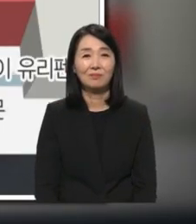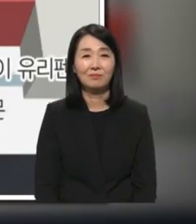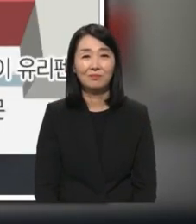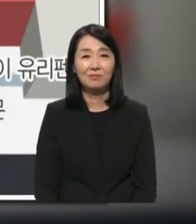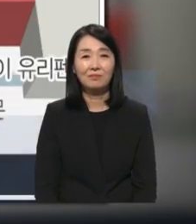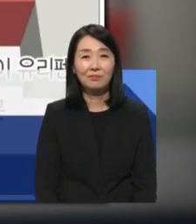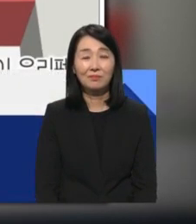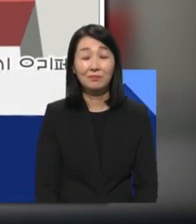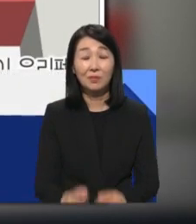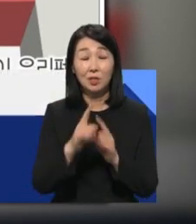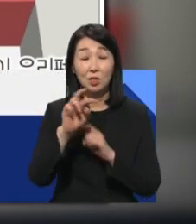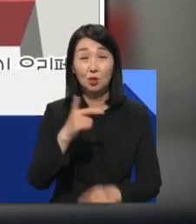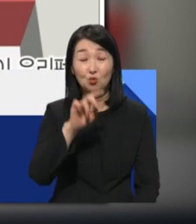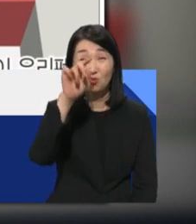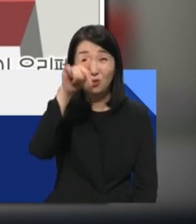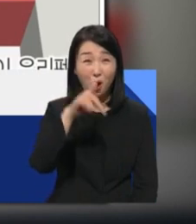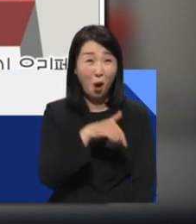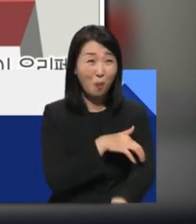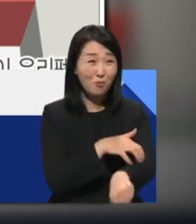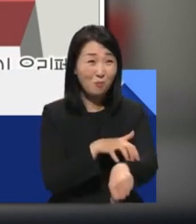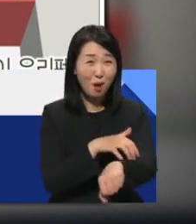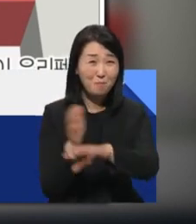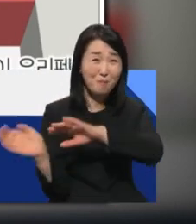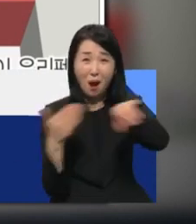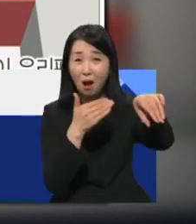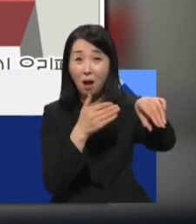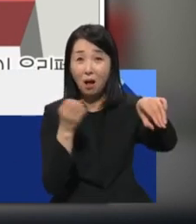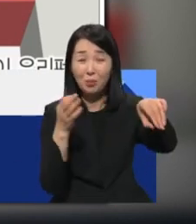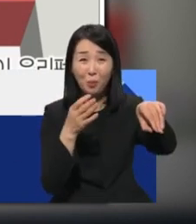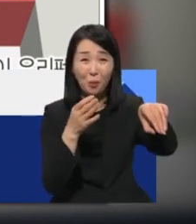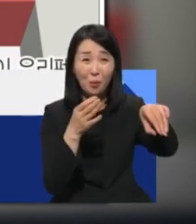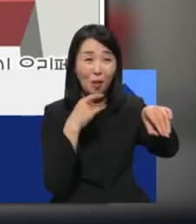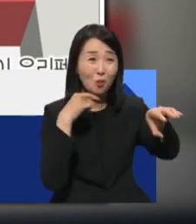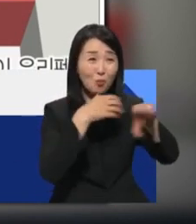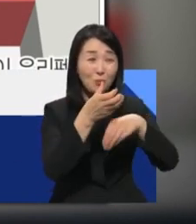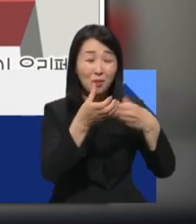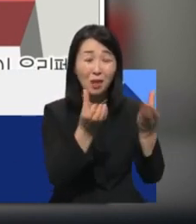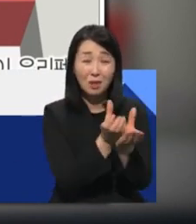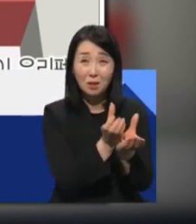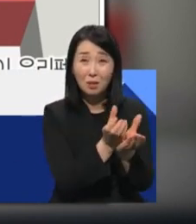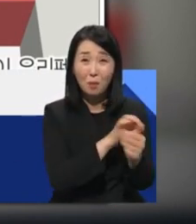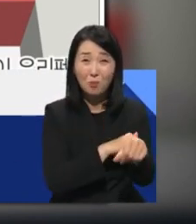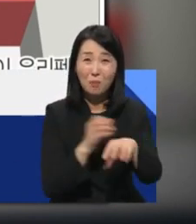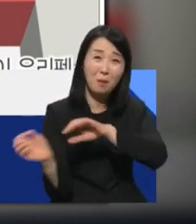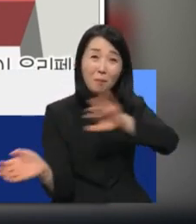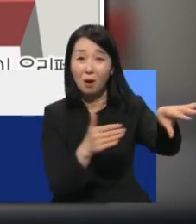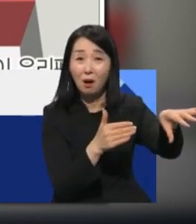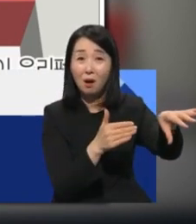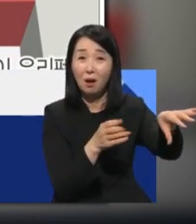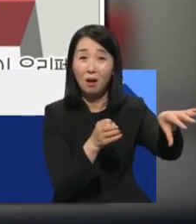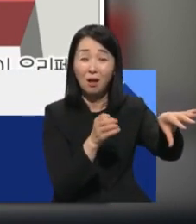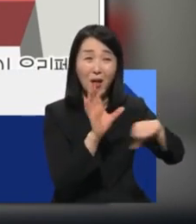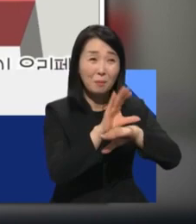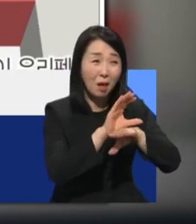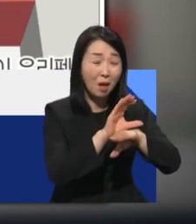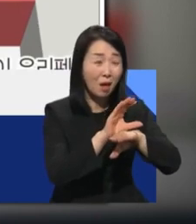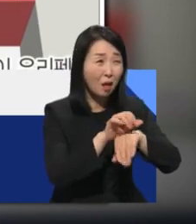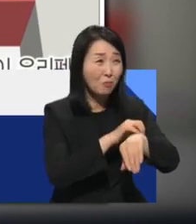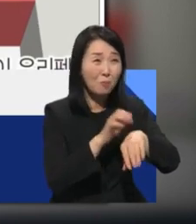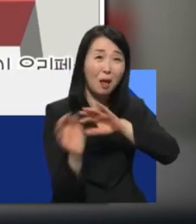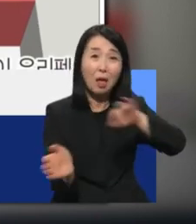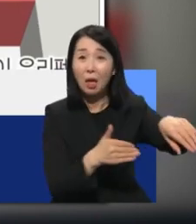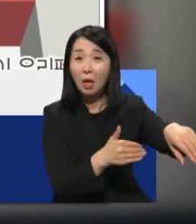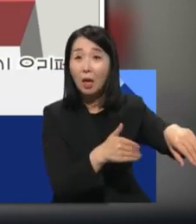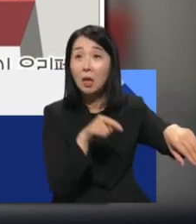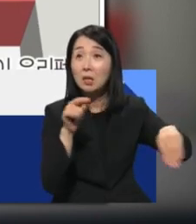이준석이 불편하니까 이준석 눈앞에서 치우고 또 야당이 불편하니까 야당하고 대화 안 하고 그 다음에 언론이 불편하니까 언론 눈앞에서 치우고